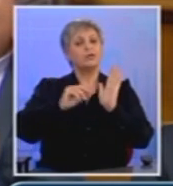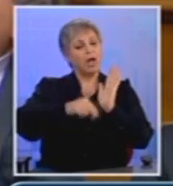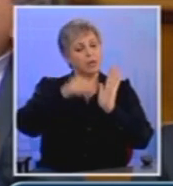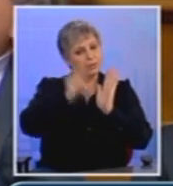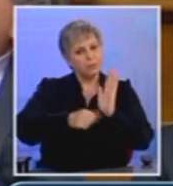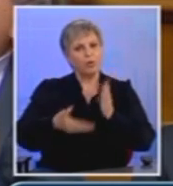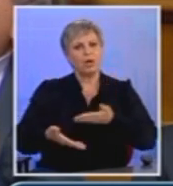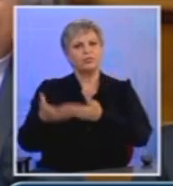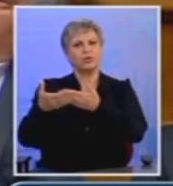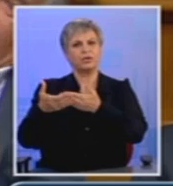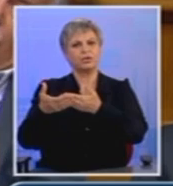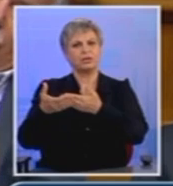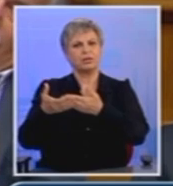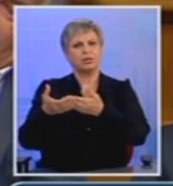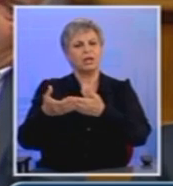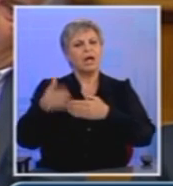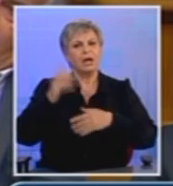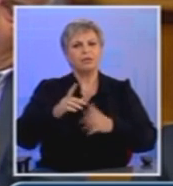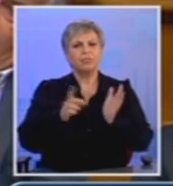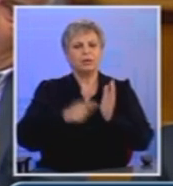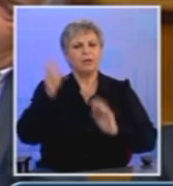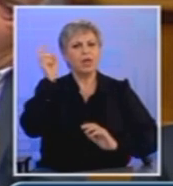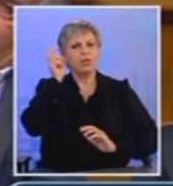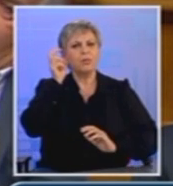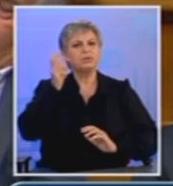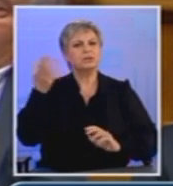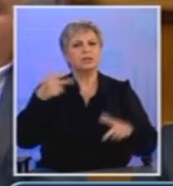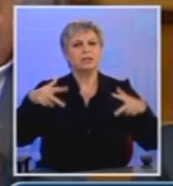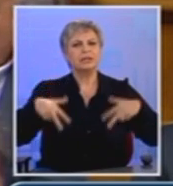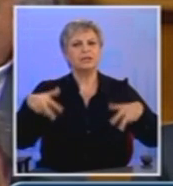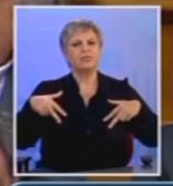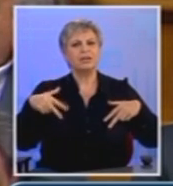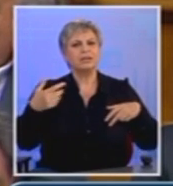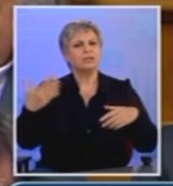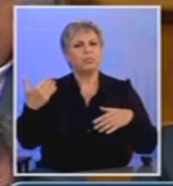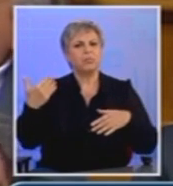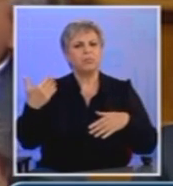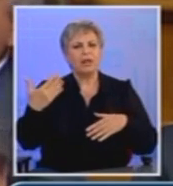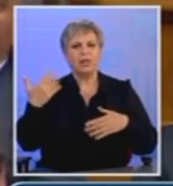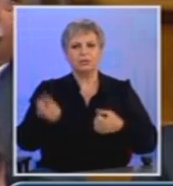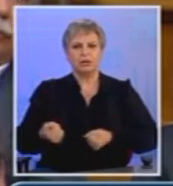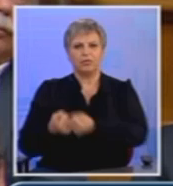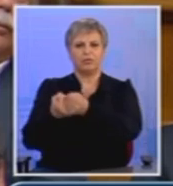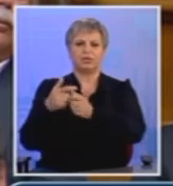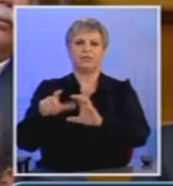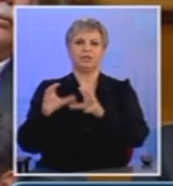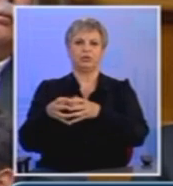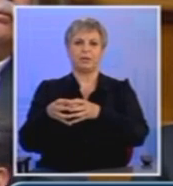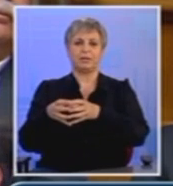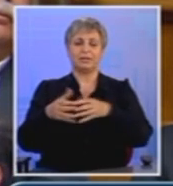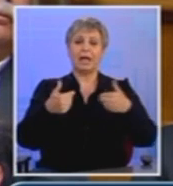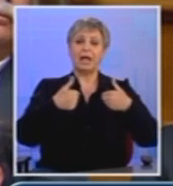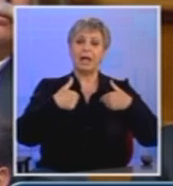αυτό η δέσμευσή μας είναι ότι η κυβέρνηση αυτή θα κάνει ότι είναι